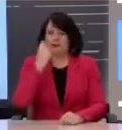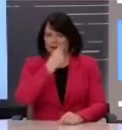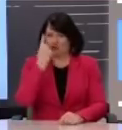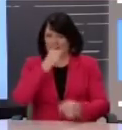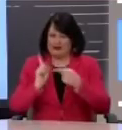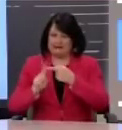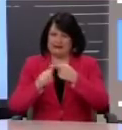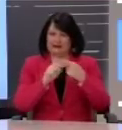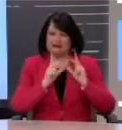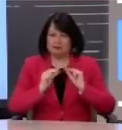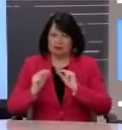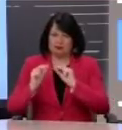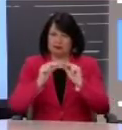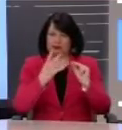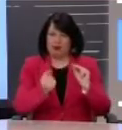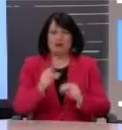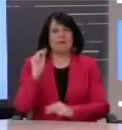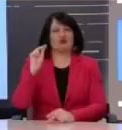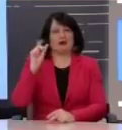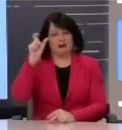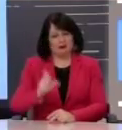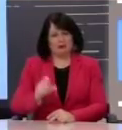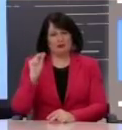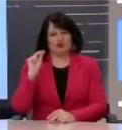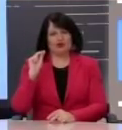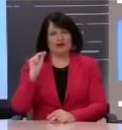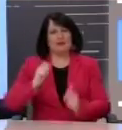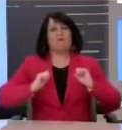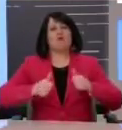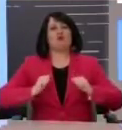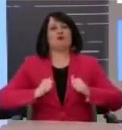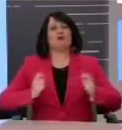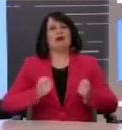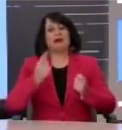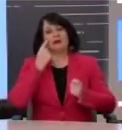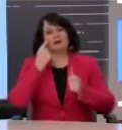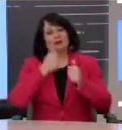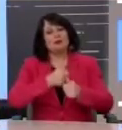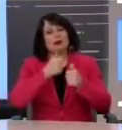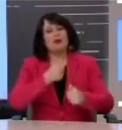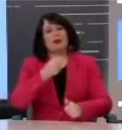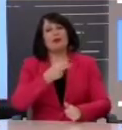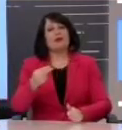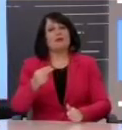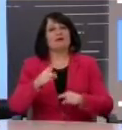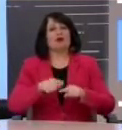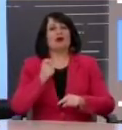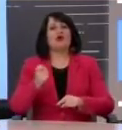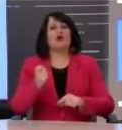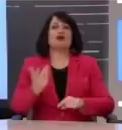συνομιλίες να δεσμεύεται για πρωτοβουλίες και παρακολούθηση του θέματος, στενή παρακολούθηση του θέματος